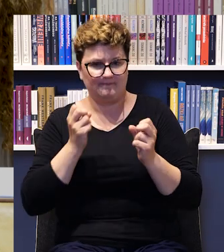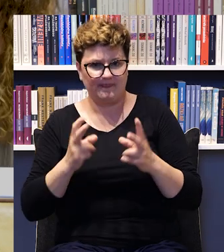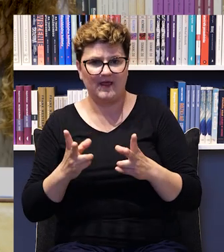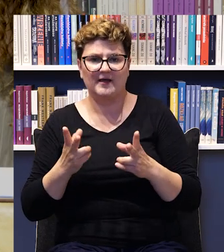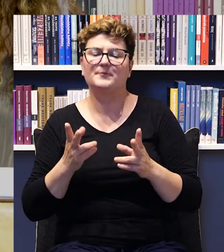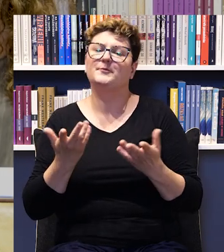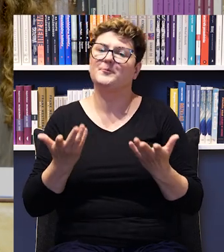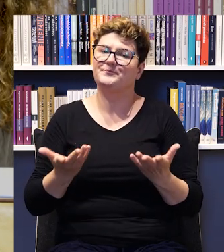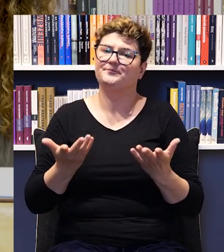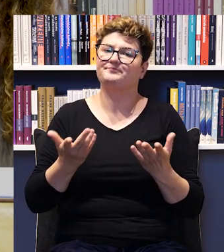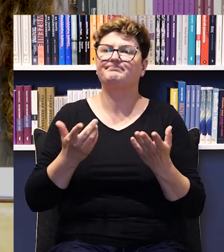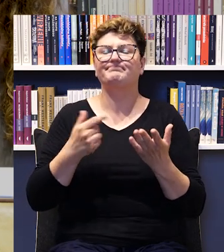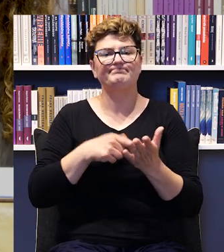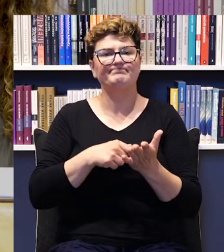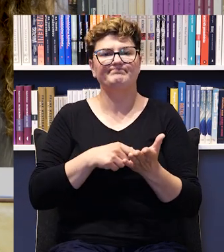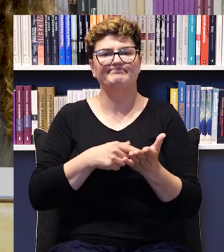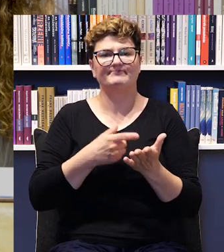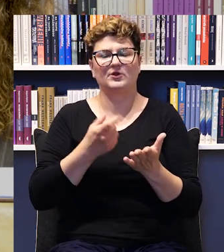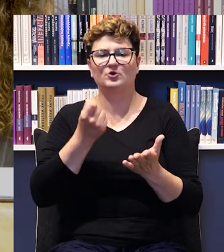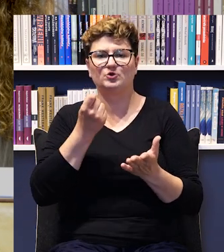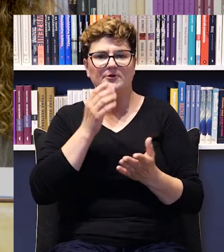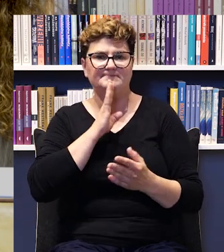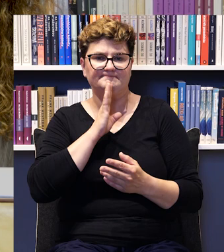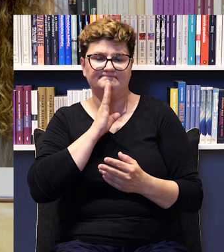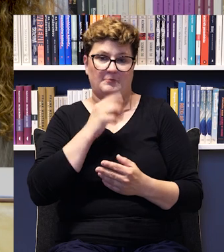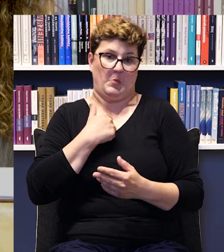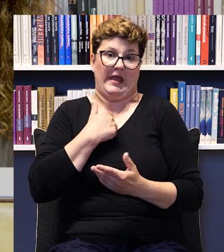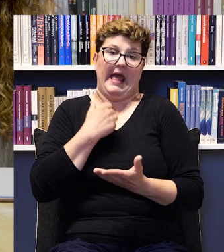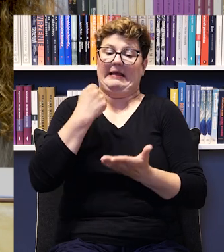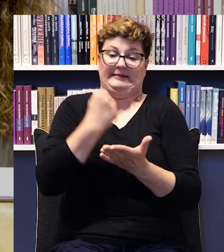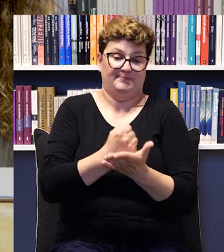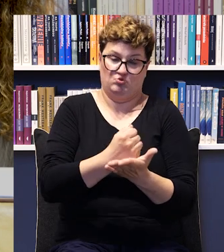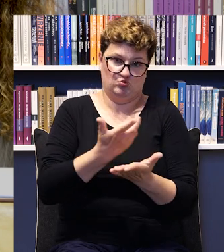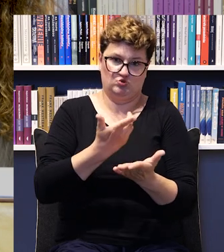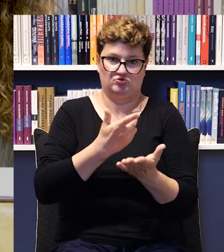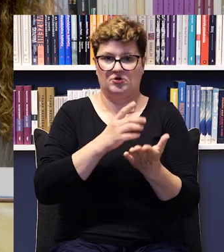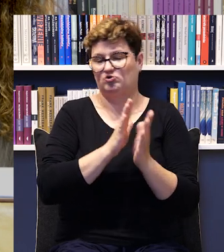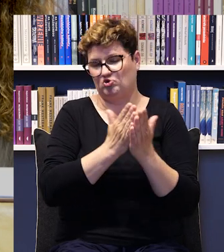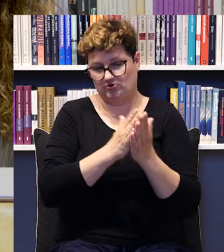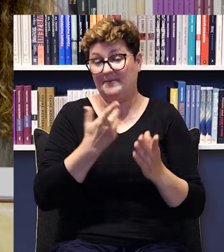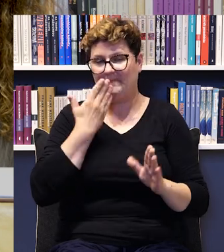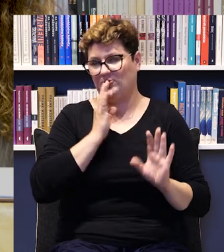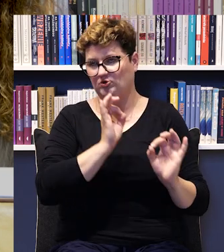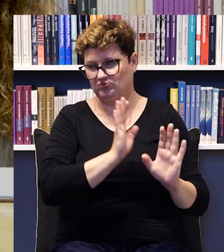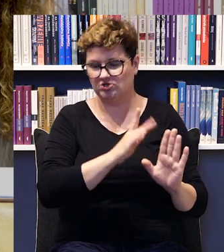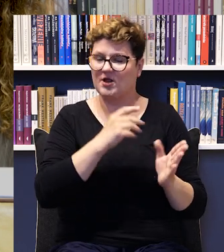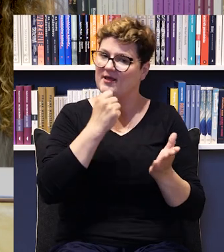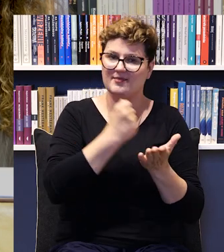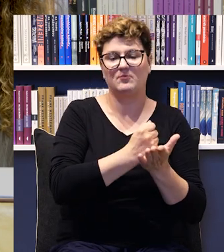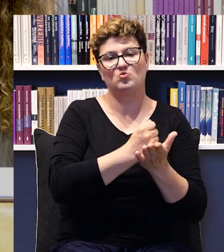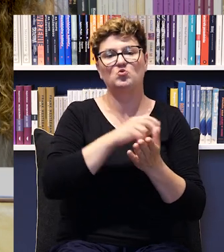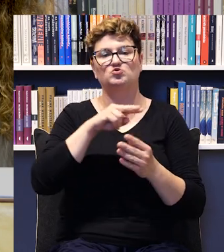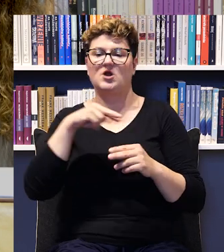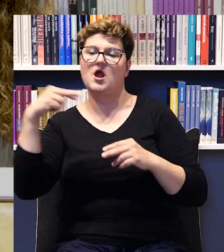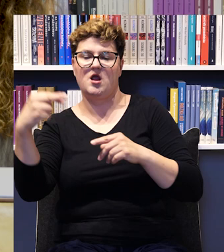bo jakby cała, to też jest trochę tak, że ja na przykład nie muszę w tej książce, i zresztą bardzo dobrze, opisywać tej drugiej